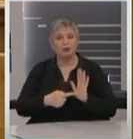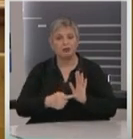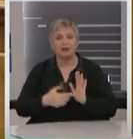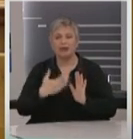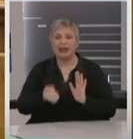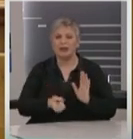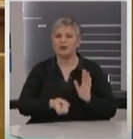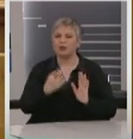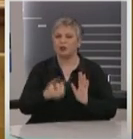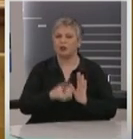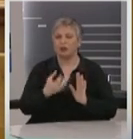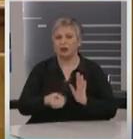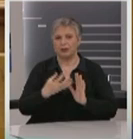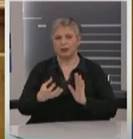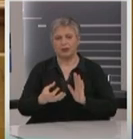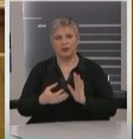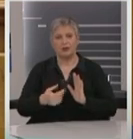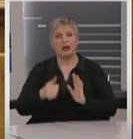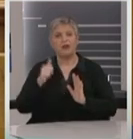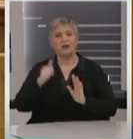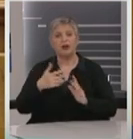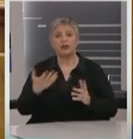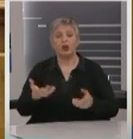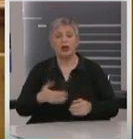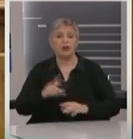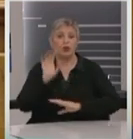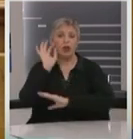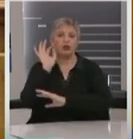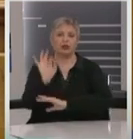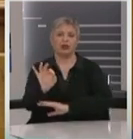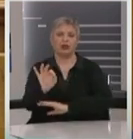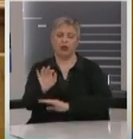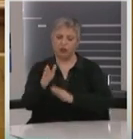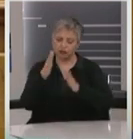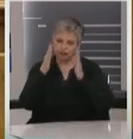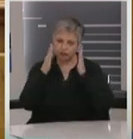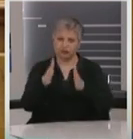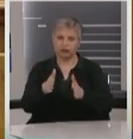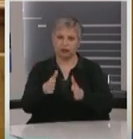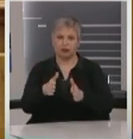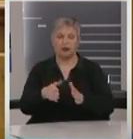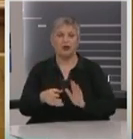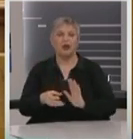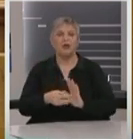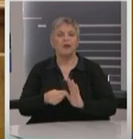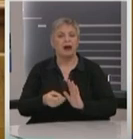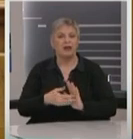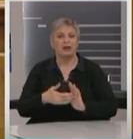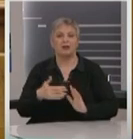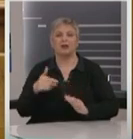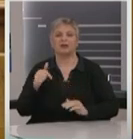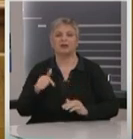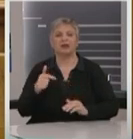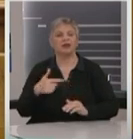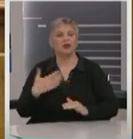από καινοτομίες με συγκεκριμένη αναπτυξιακή στόχευση, όπως η κατά προτεραιότητα ενίσχυση